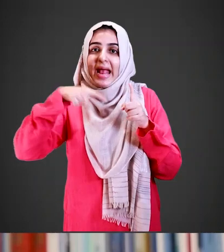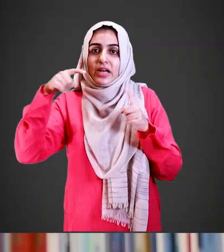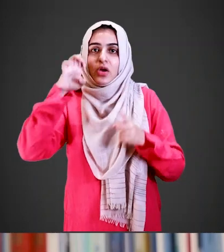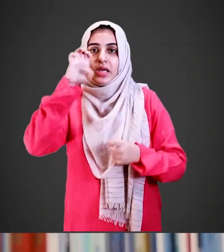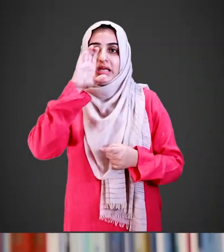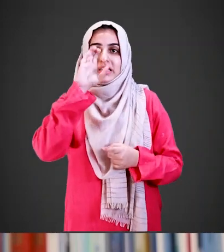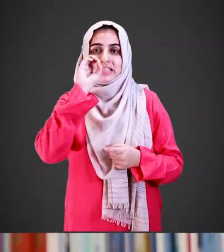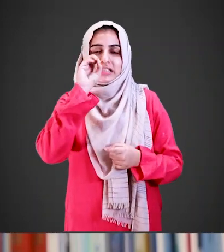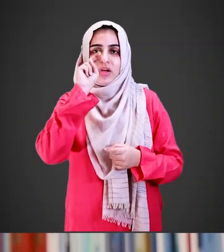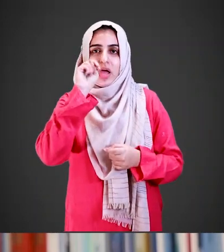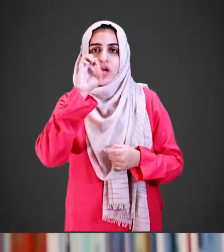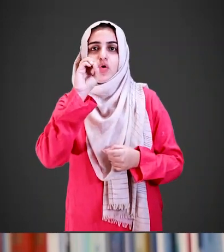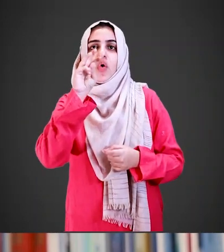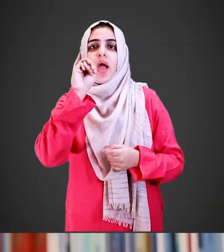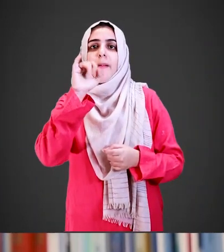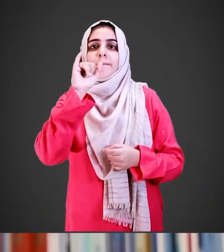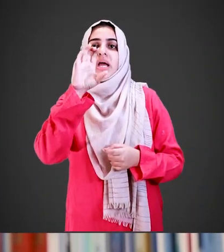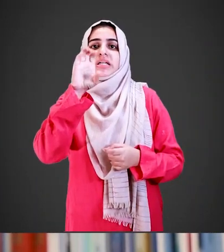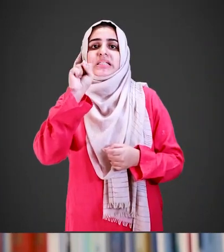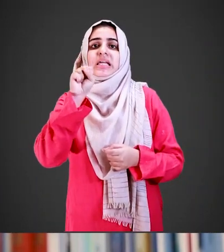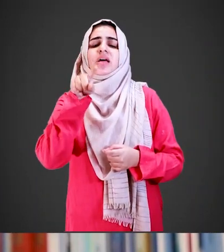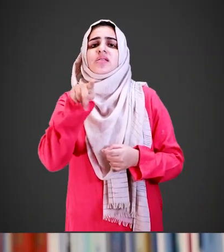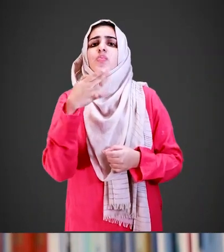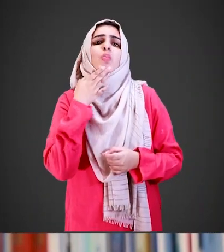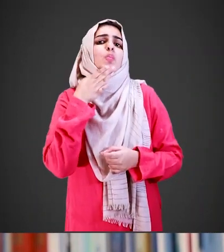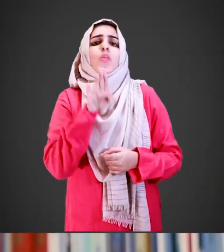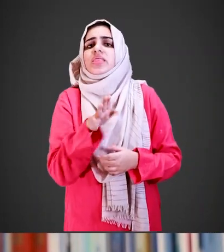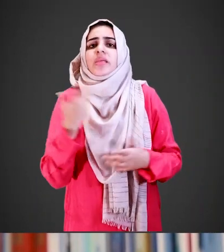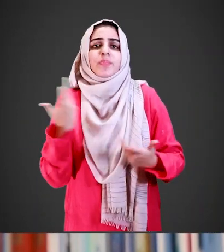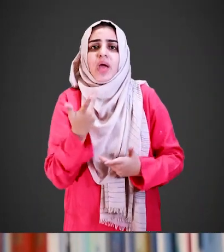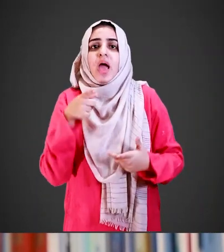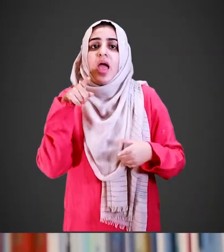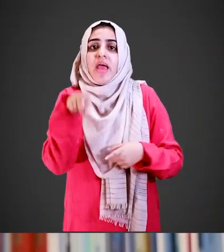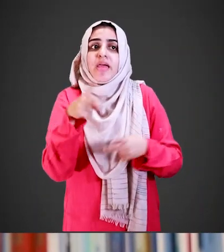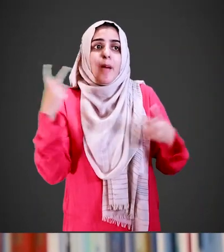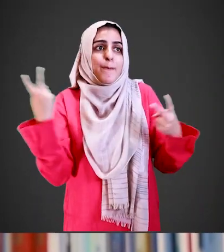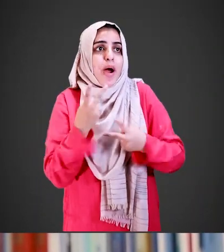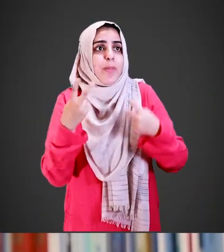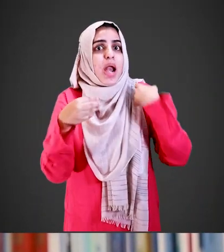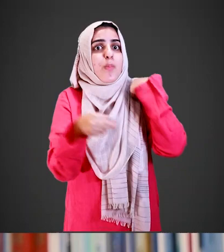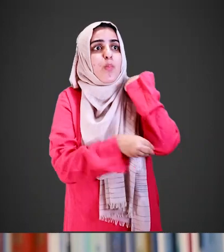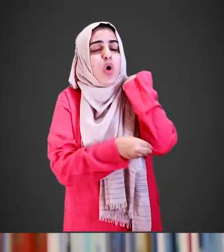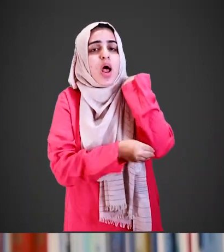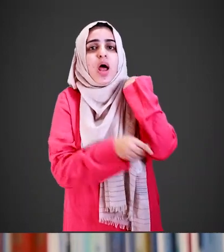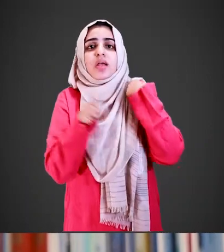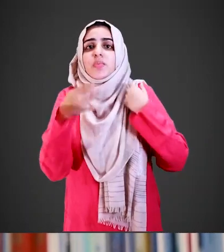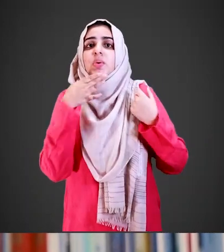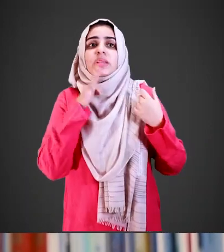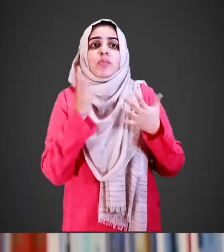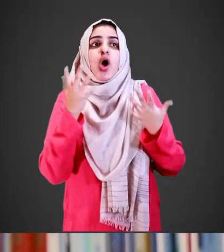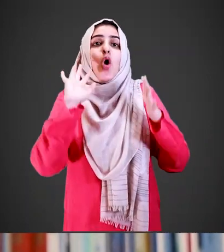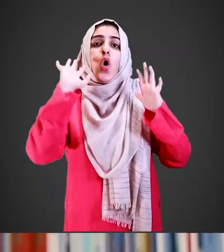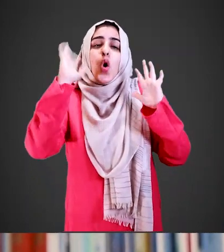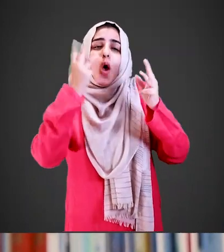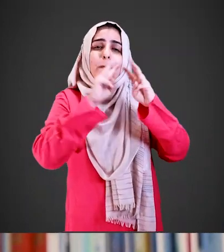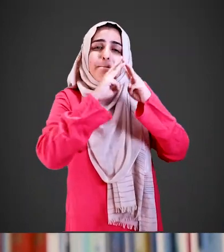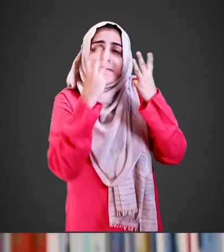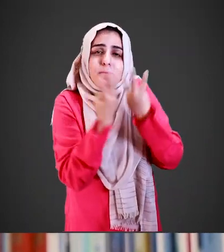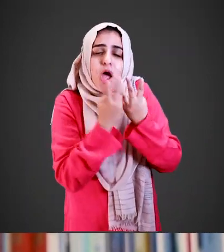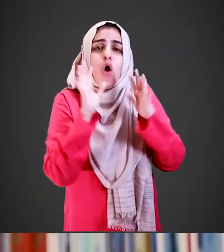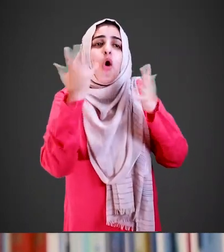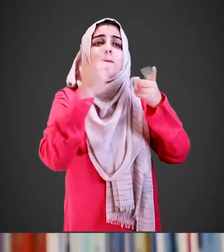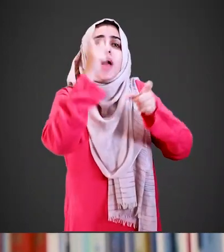इकनॉमिक्स जिसको उर्दू में माशियात कहा जाता है, ये बुनियादी तौर पर किसी भी सोसाइटी में